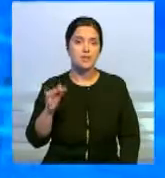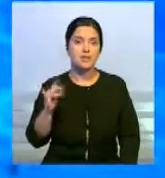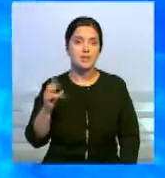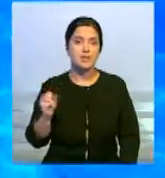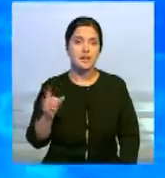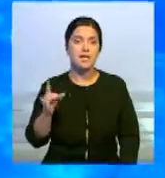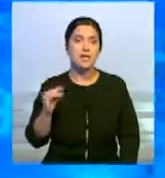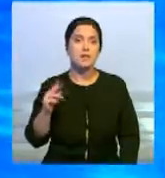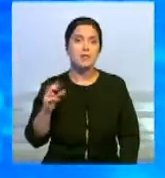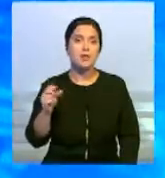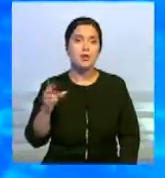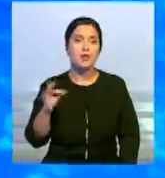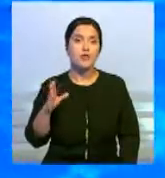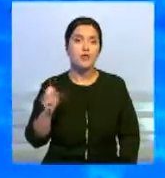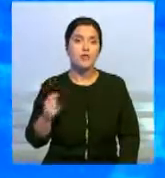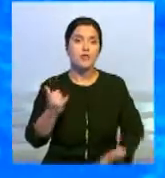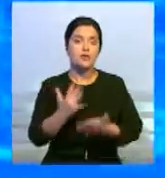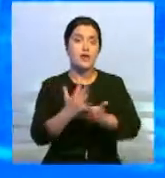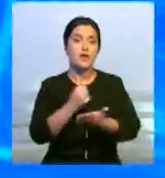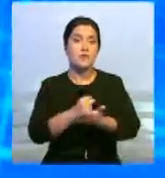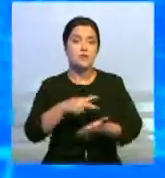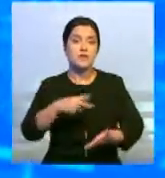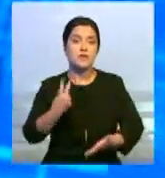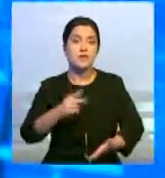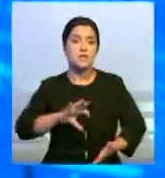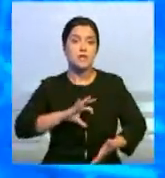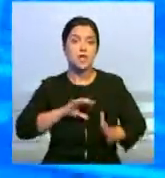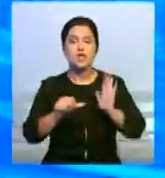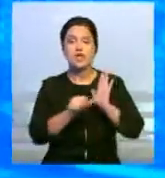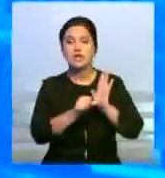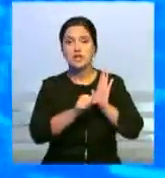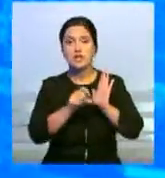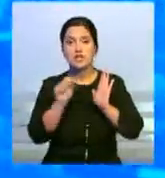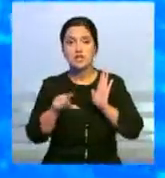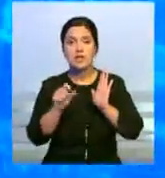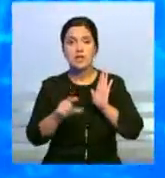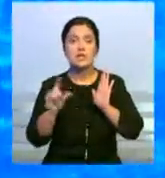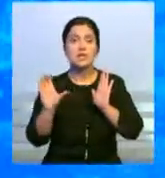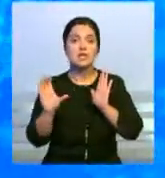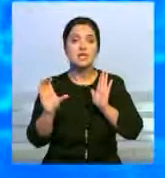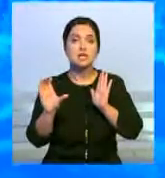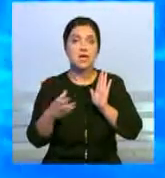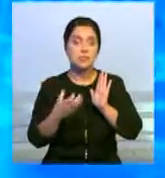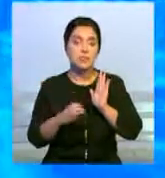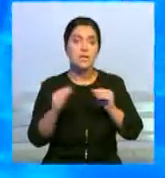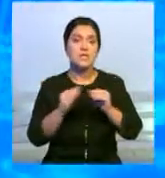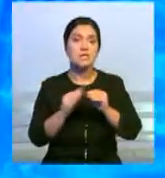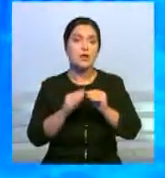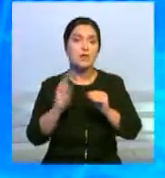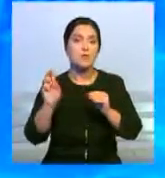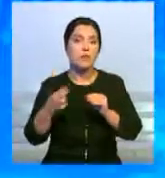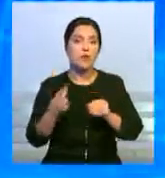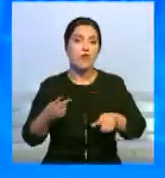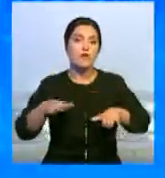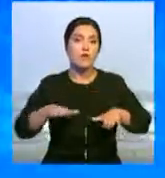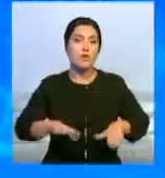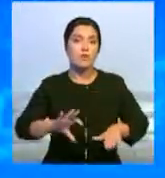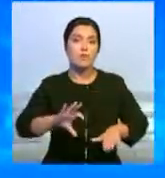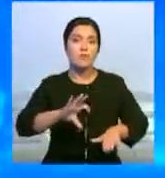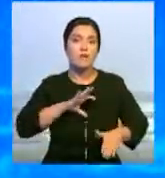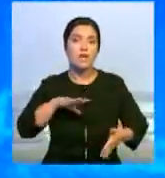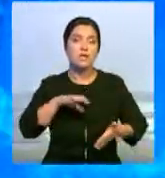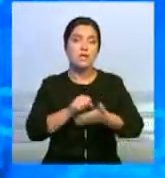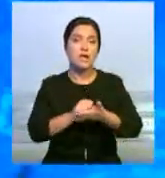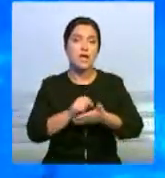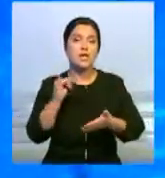ольга рыбакова теперь в копилке нашей сборной 22 медали шесть золотых столько же серебряных и 10 бронзовых второе